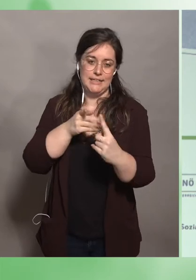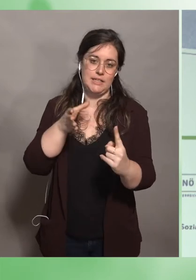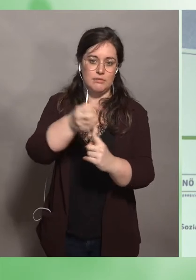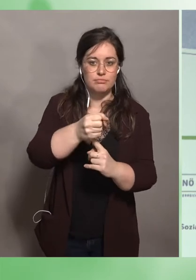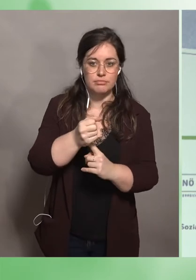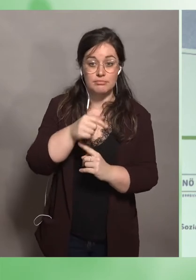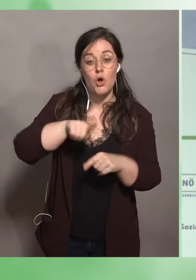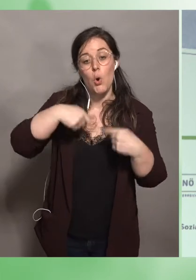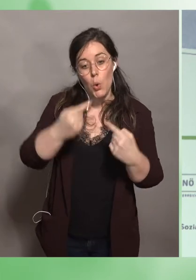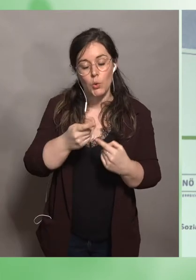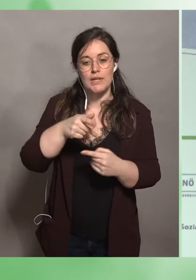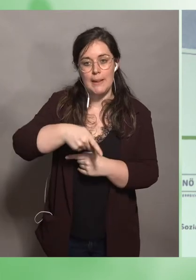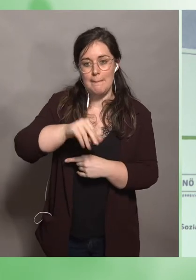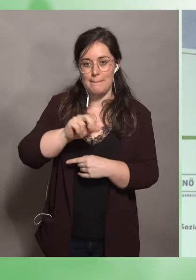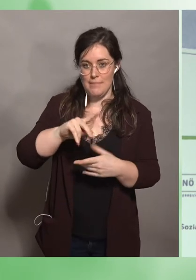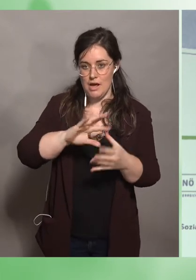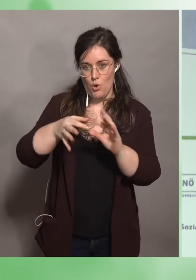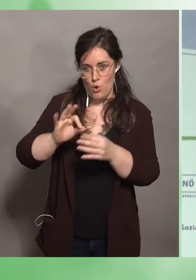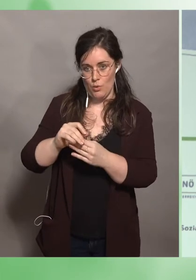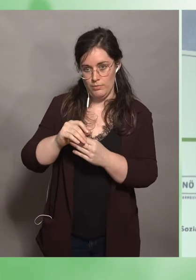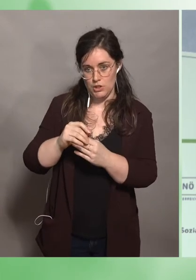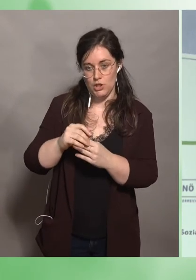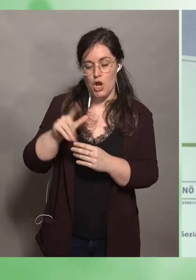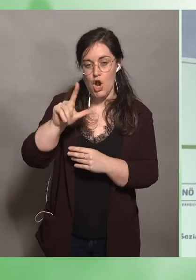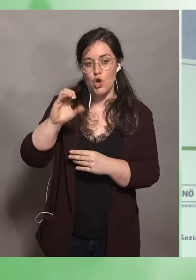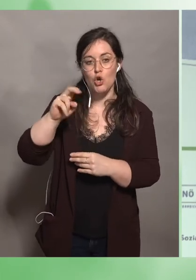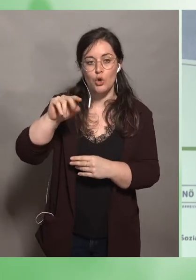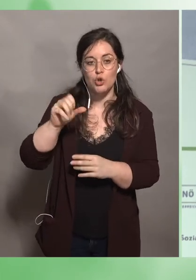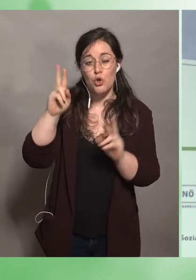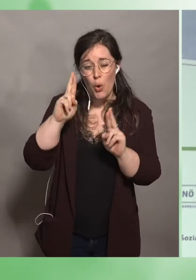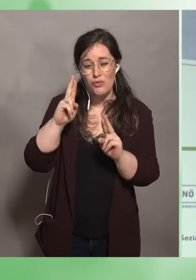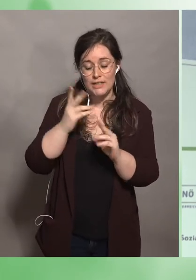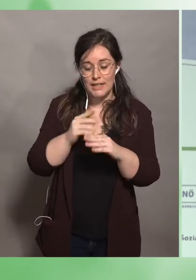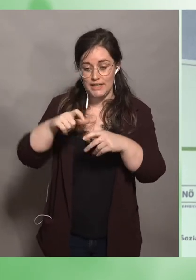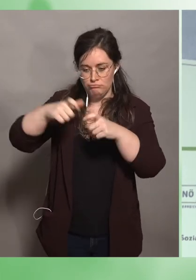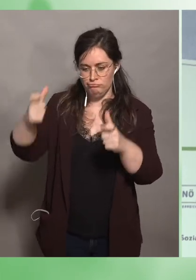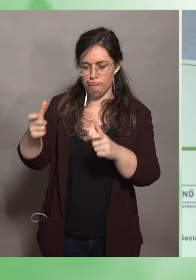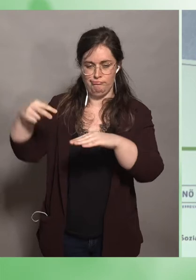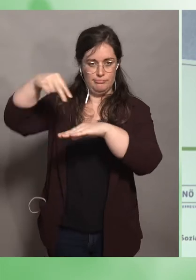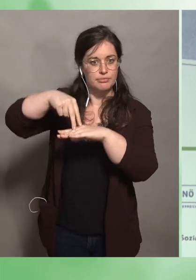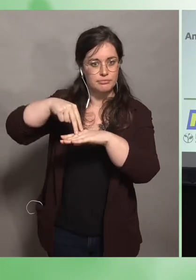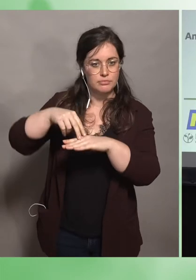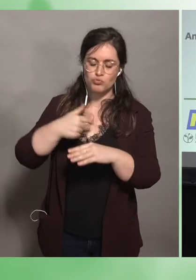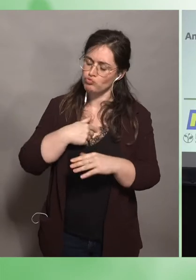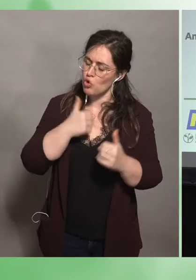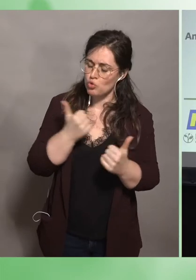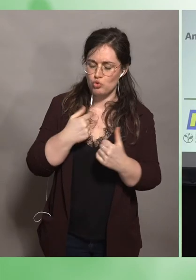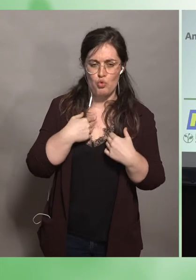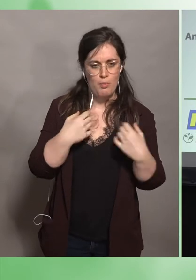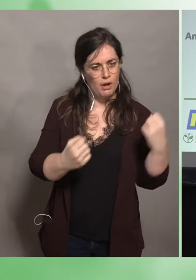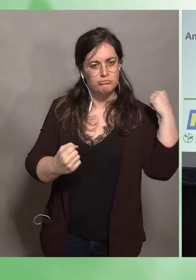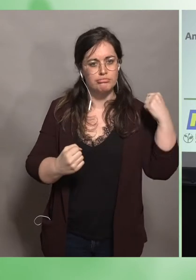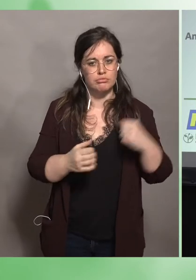bei den Paralympics in London hoffentlich am Podium stehe. Ich war super in Form, ich habe alles gegeben. Ich habe die Wochen